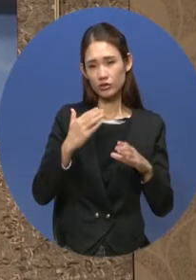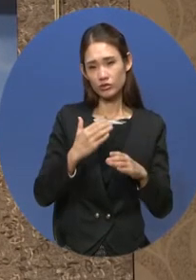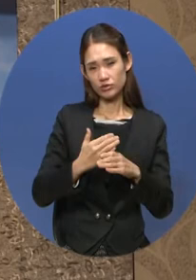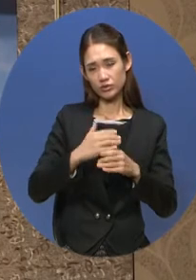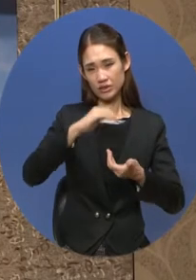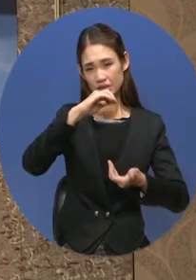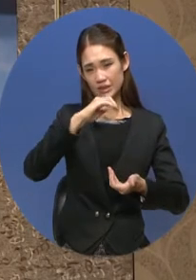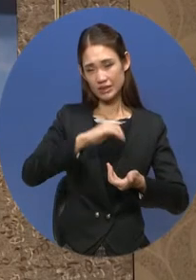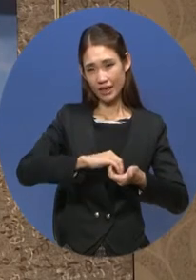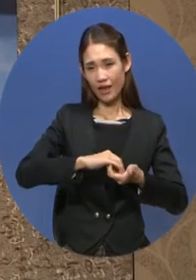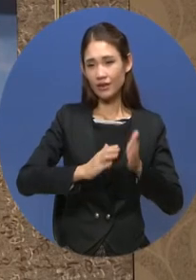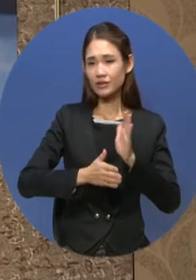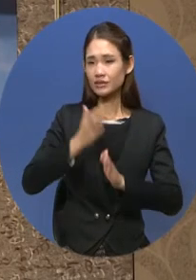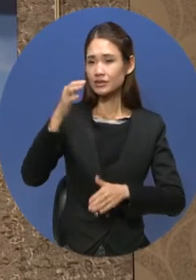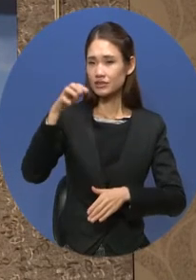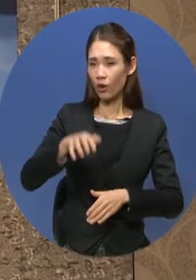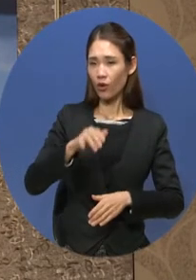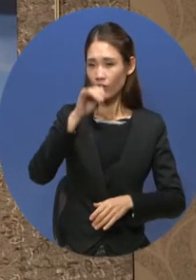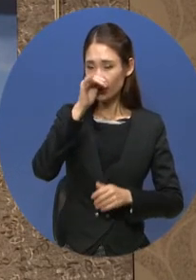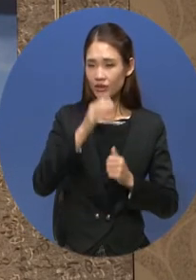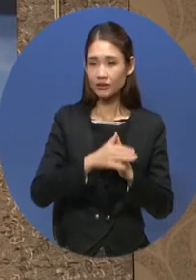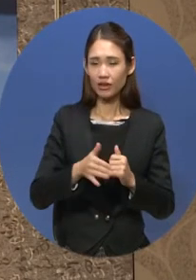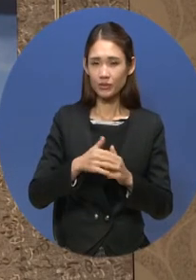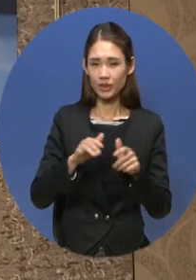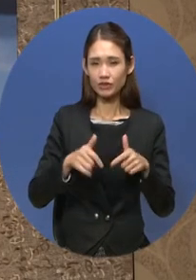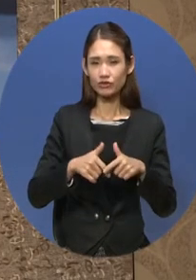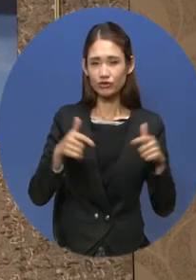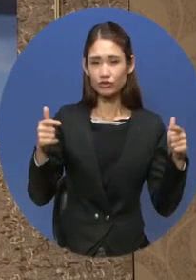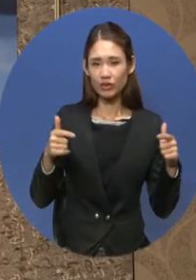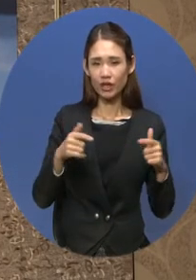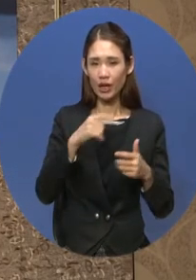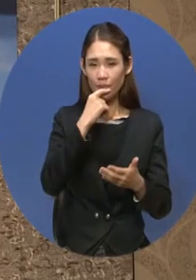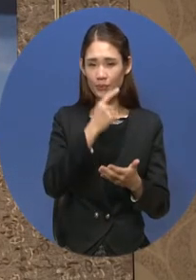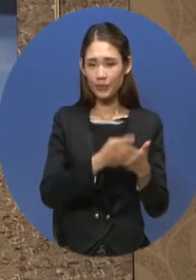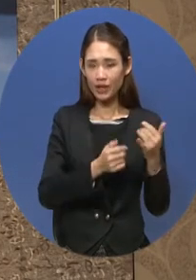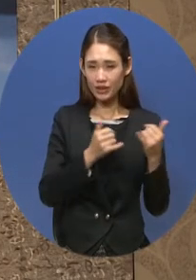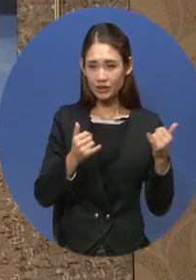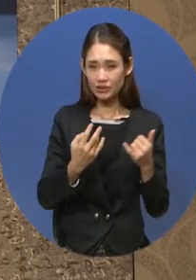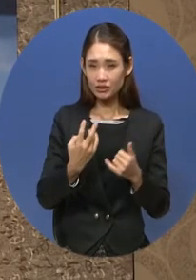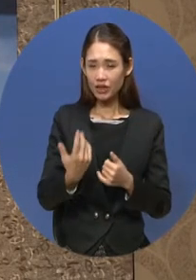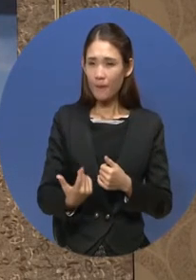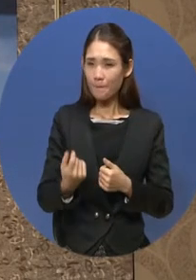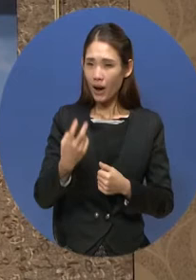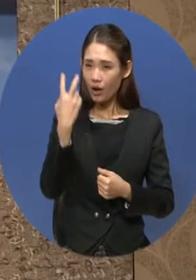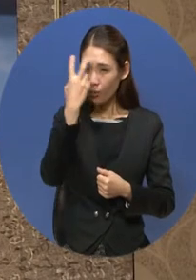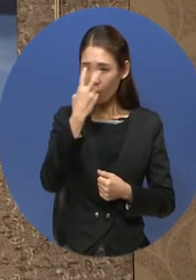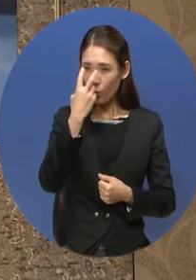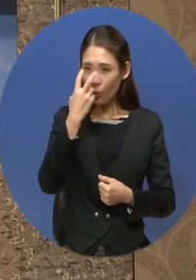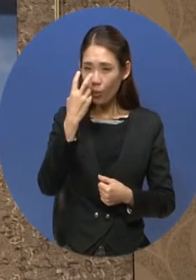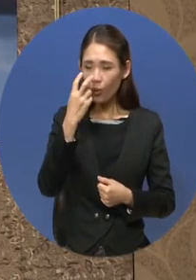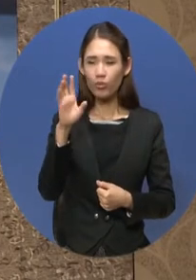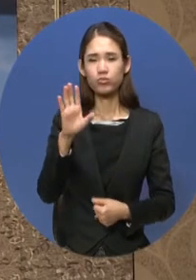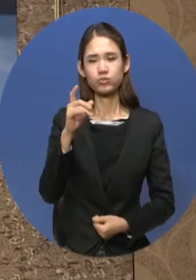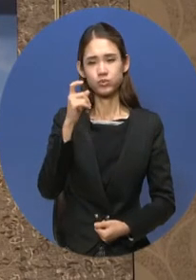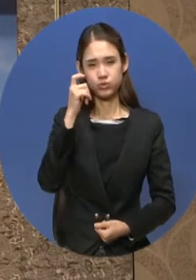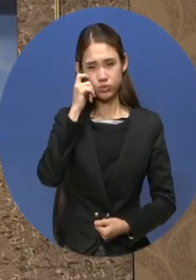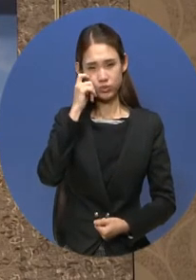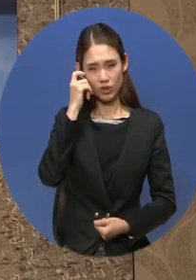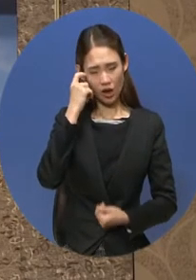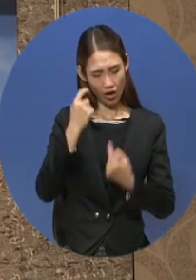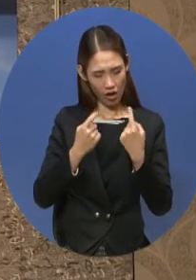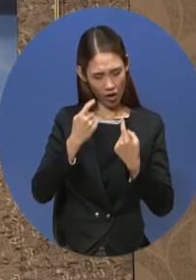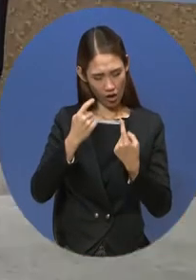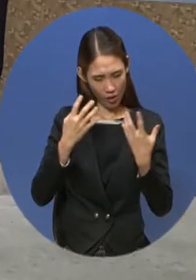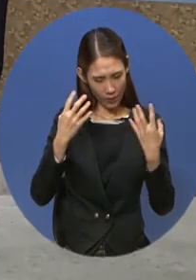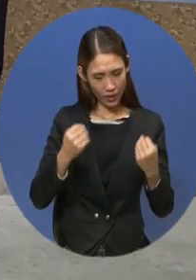있는 시설의 규모 때문에 증가되고 있는 피해자들을 즉시 보호할 수가 없어요. 그래서 생각보다 굉장히 높은 수치네요. 굉장히